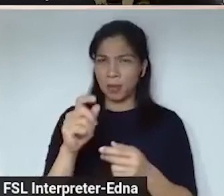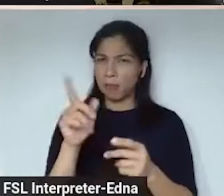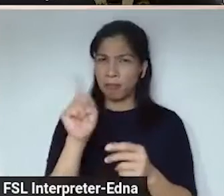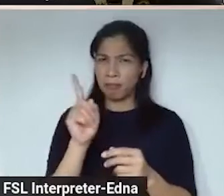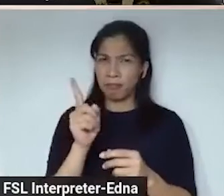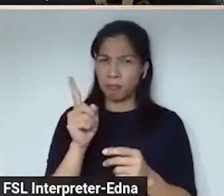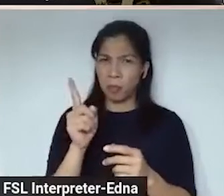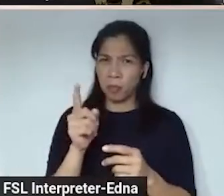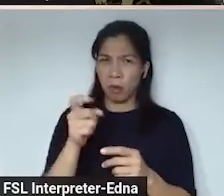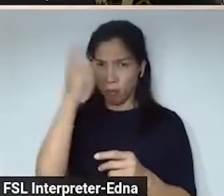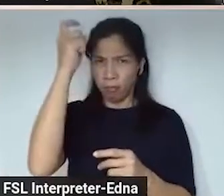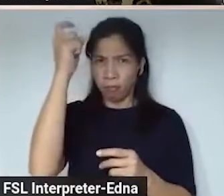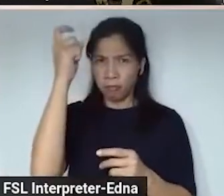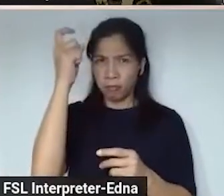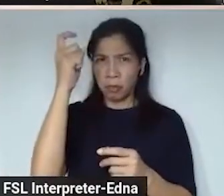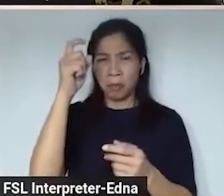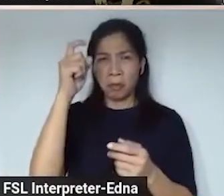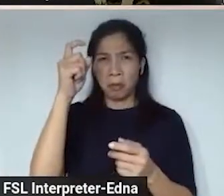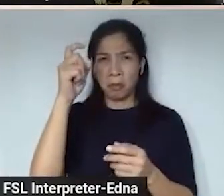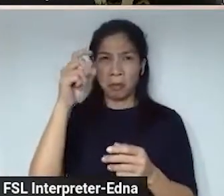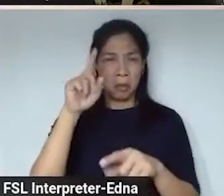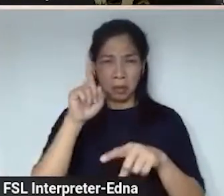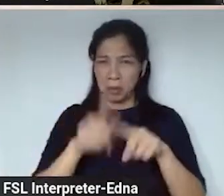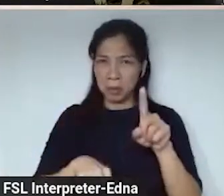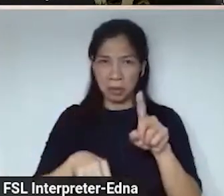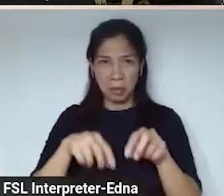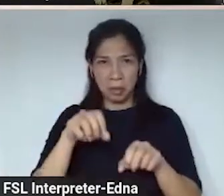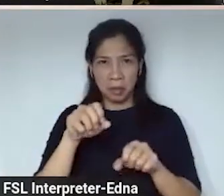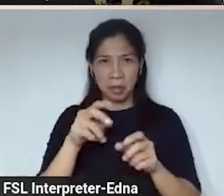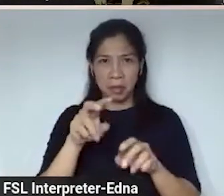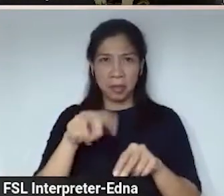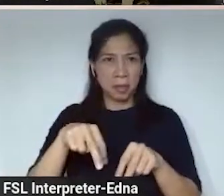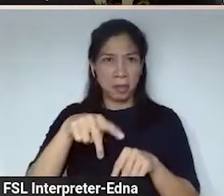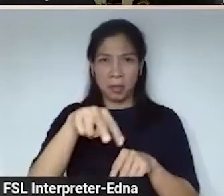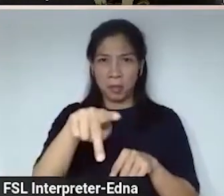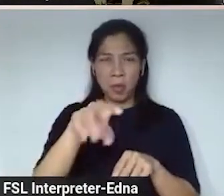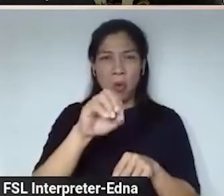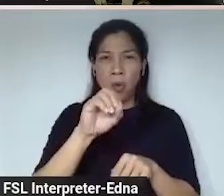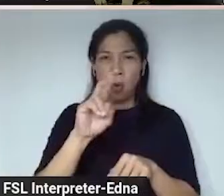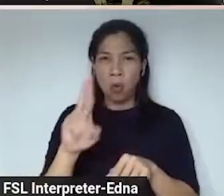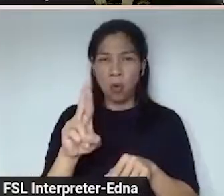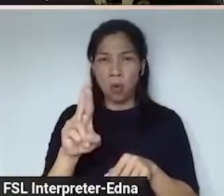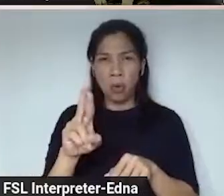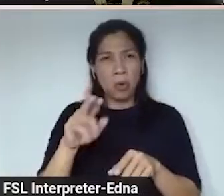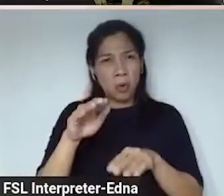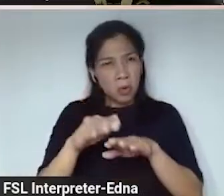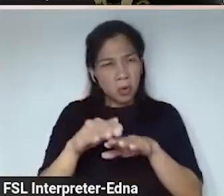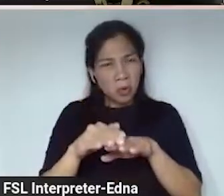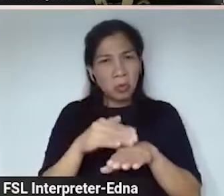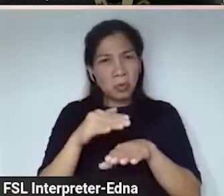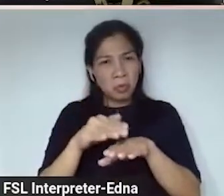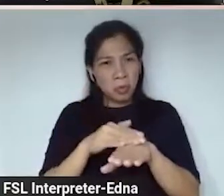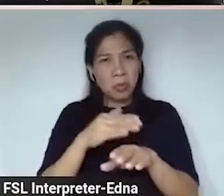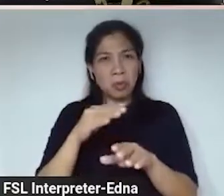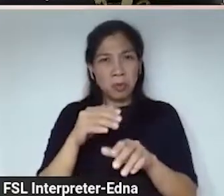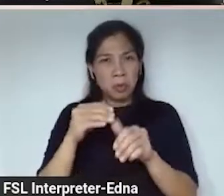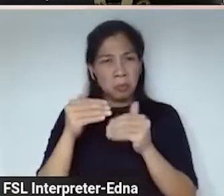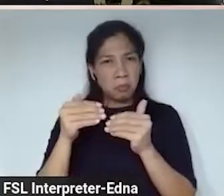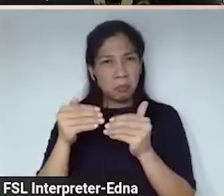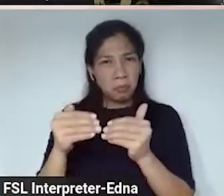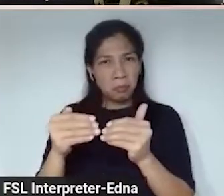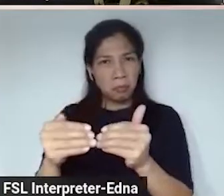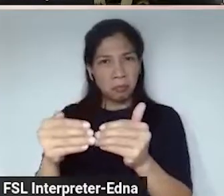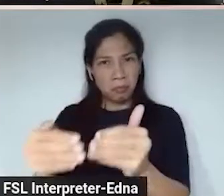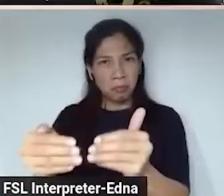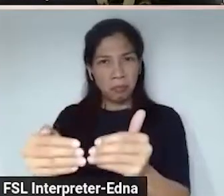hindi makapaglakad, or is it a gradual condition na parang nag-progress lang to the point